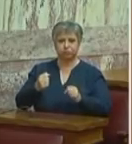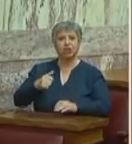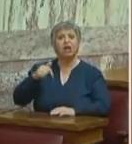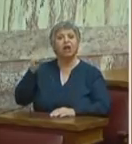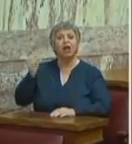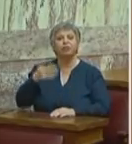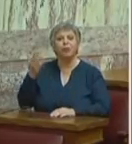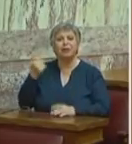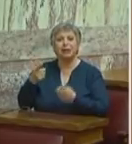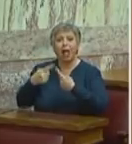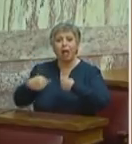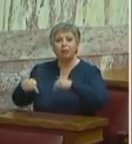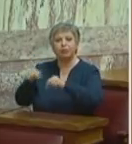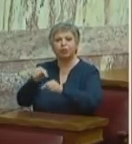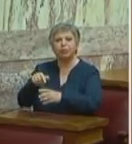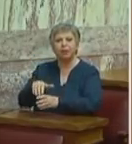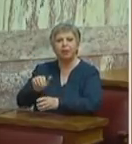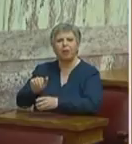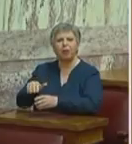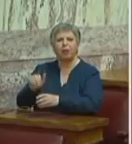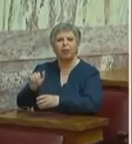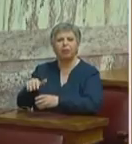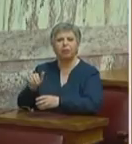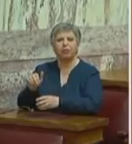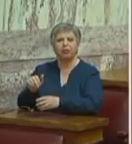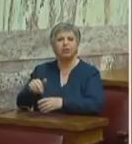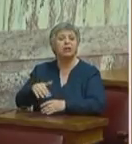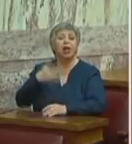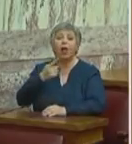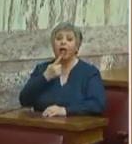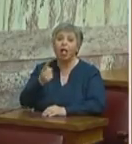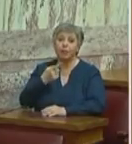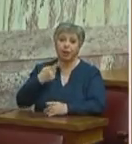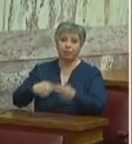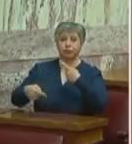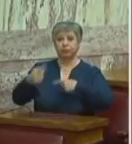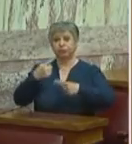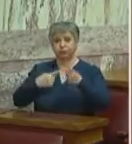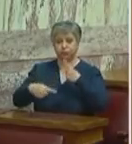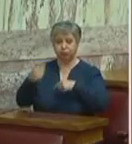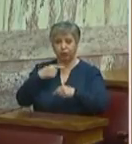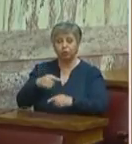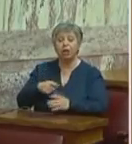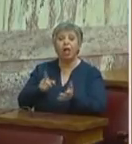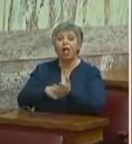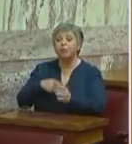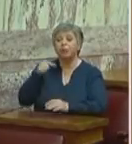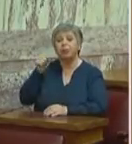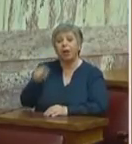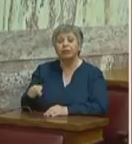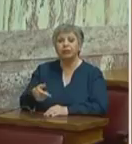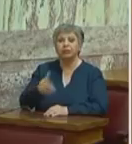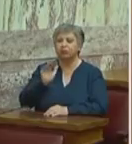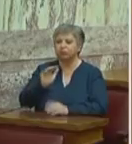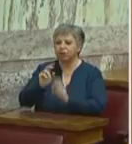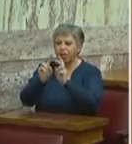Με τι επιχείρημα αποχωρήσαν από την Επιτροπή? Ότι δήθεν εκεί έπρεπε να γίνει διερεύνηση. Αλήθεια,